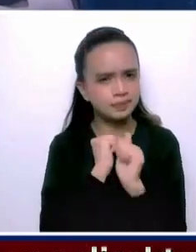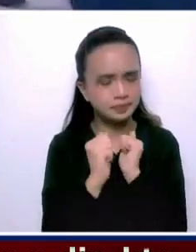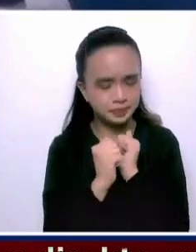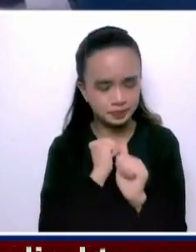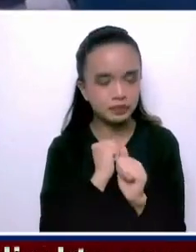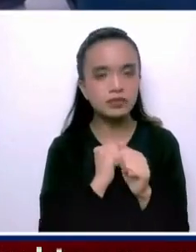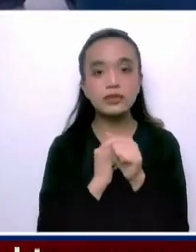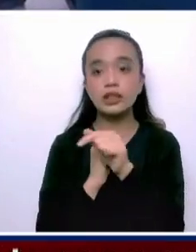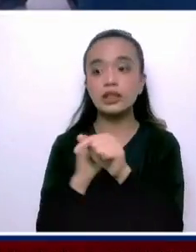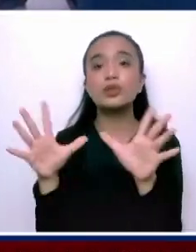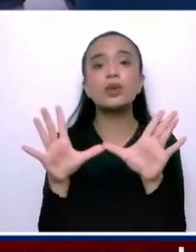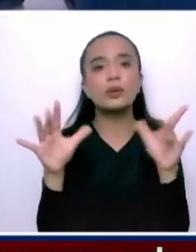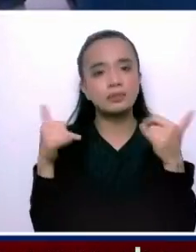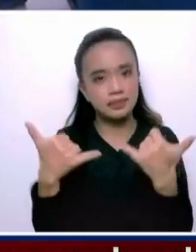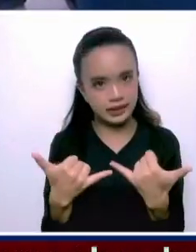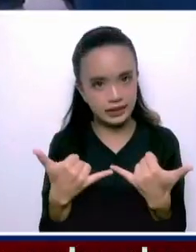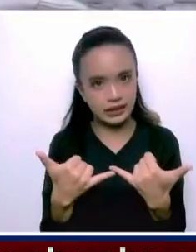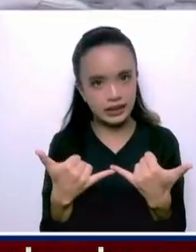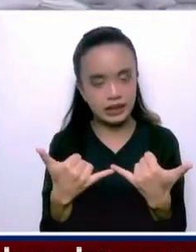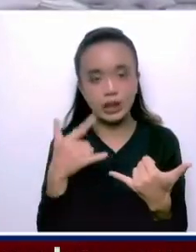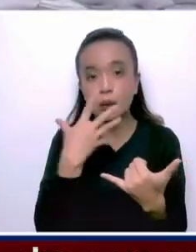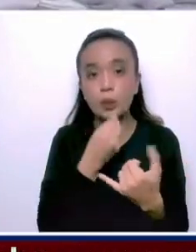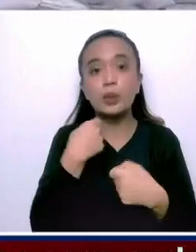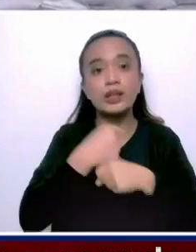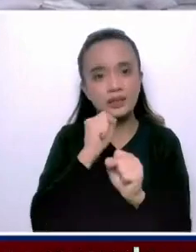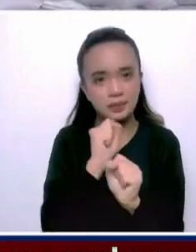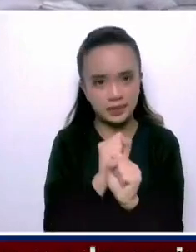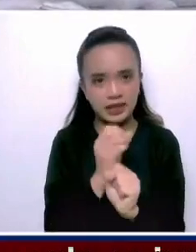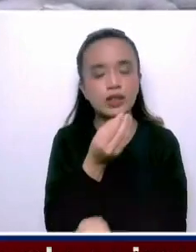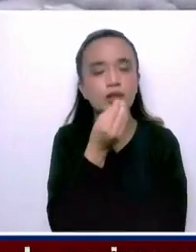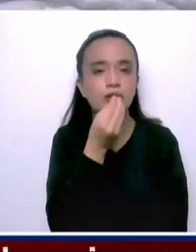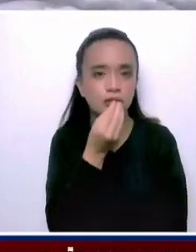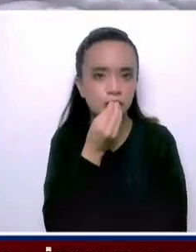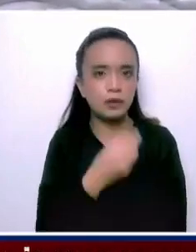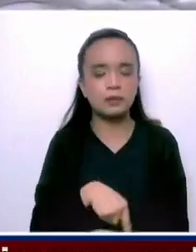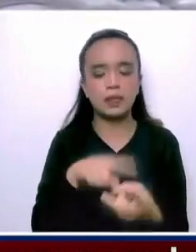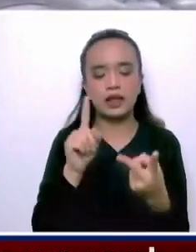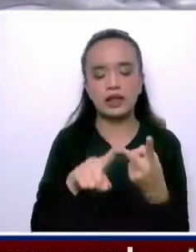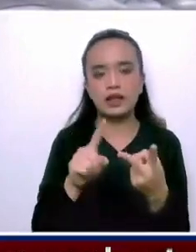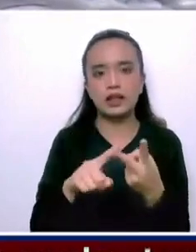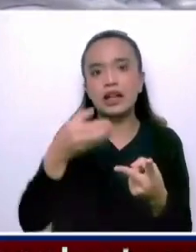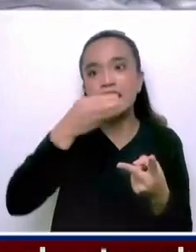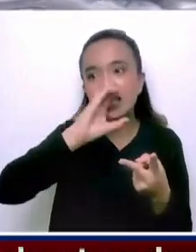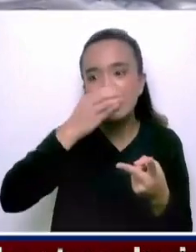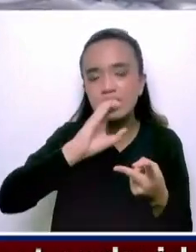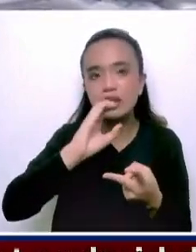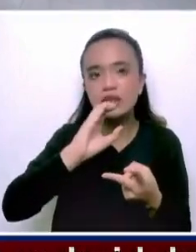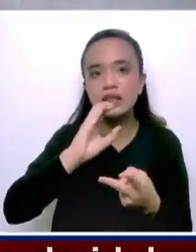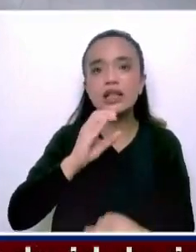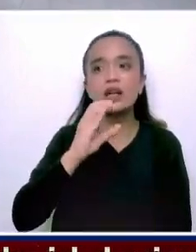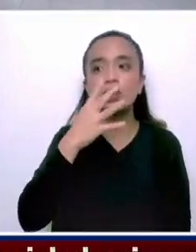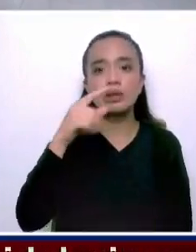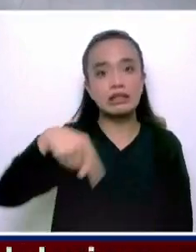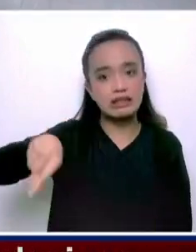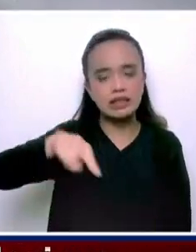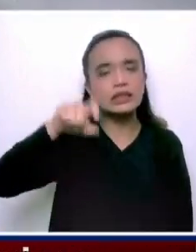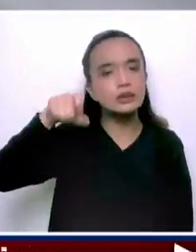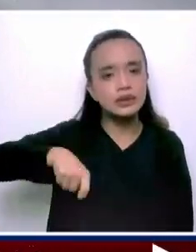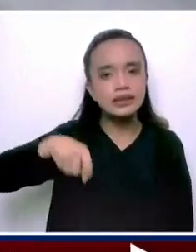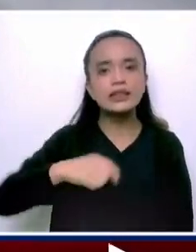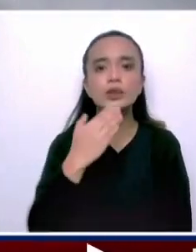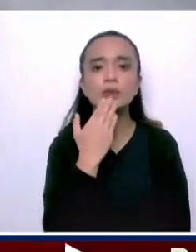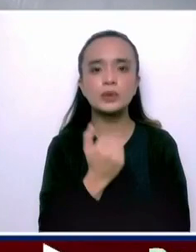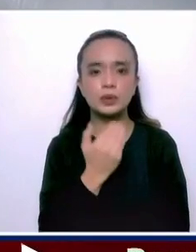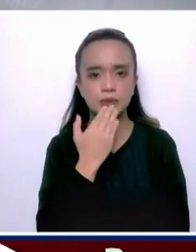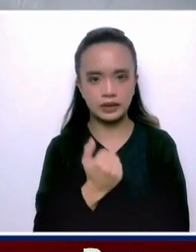mga kumpanya na gumagawa ng mga pagkain, ng mga beverages na nangangailangan ng asukal. At ito